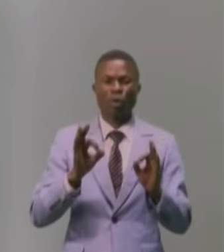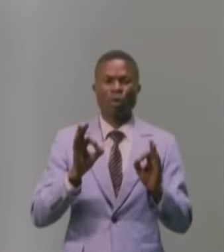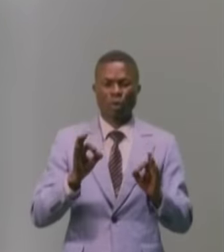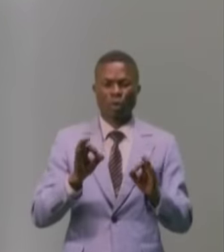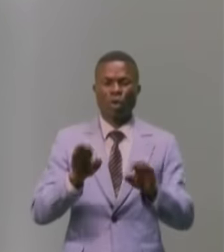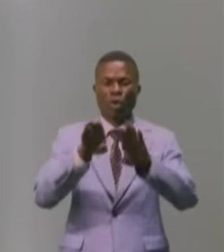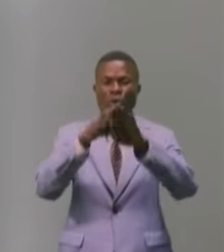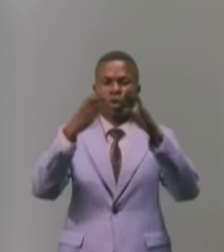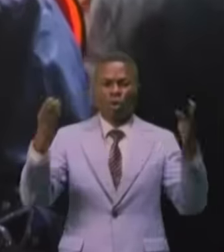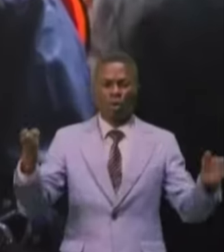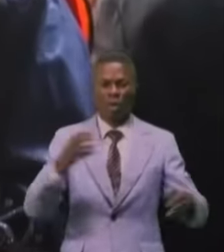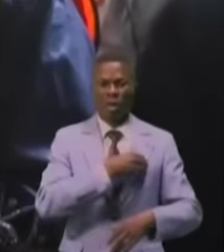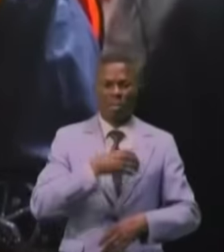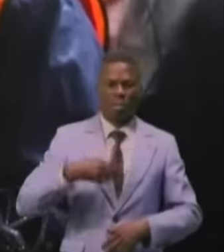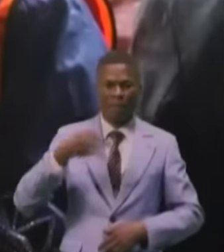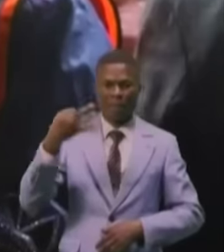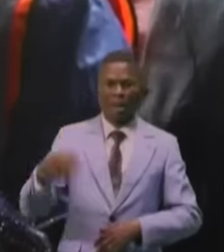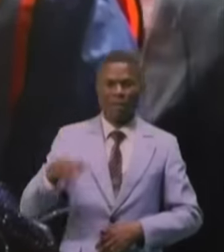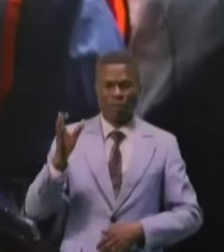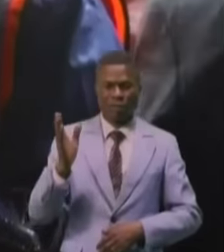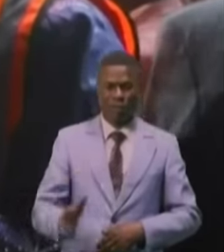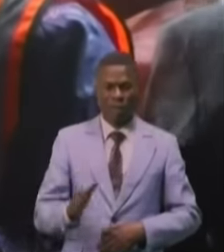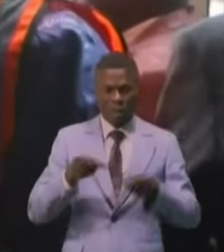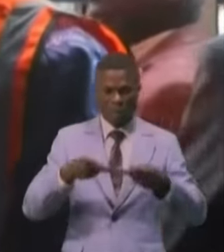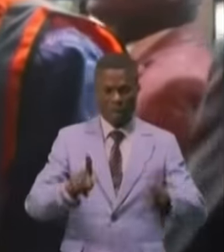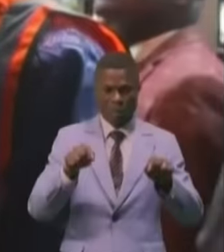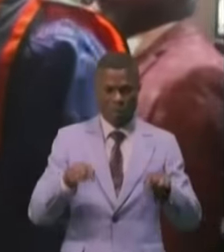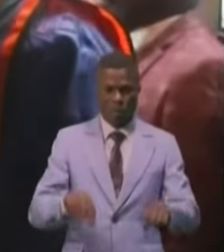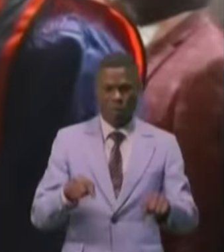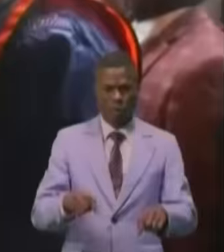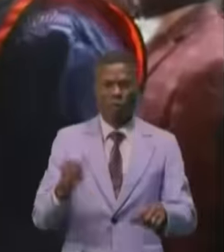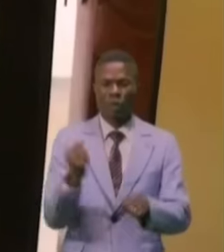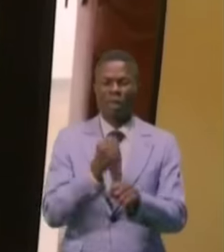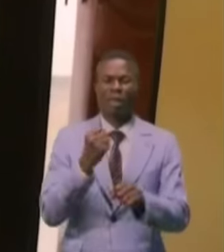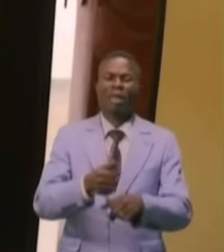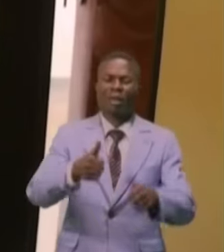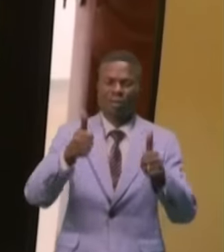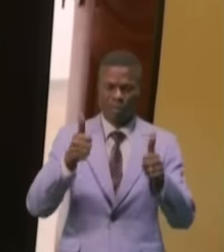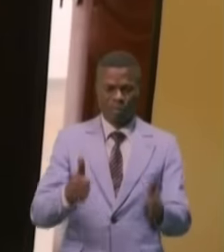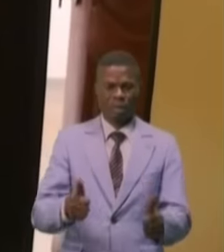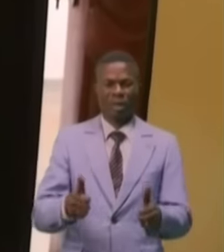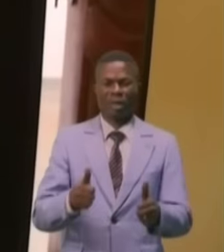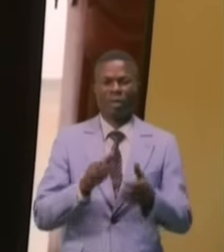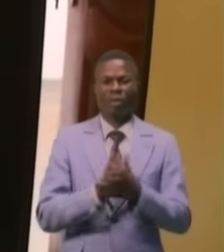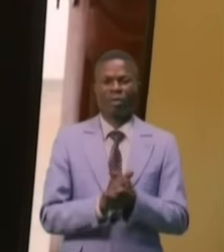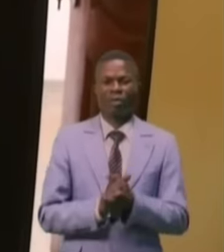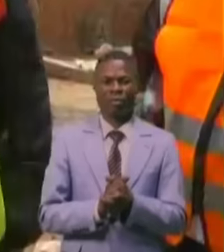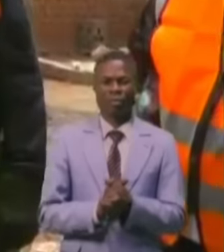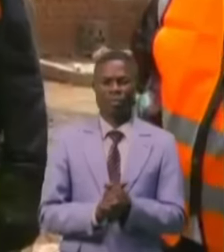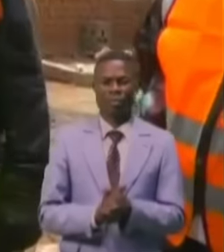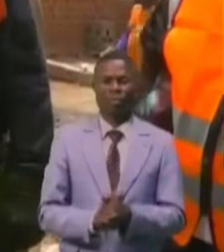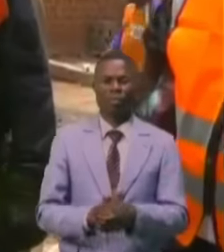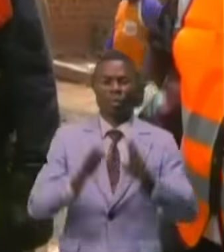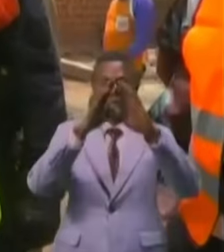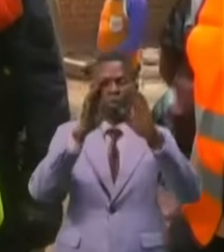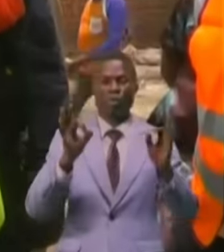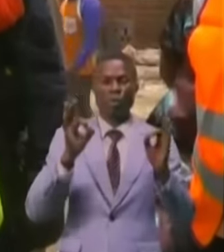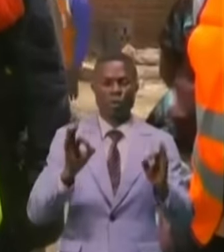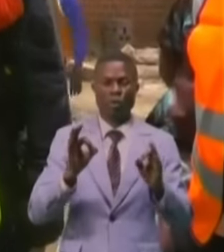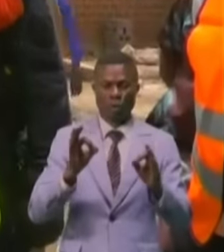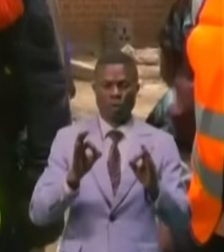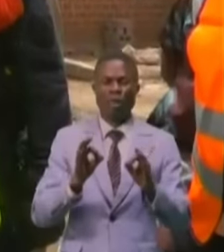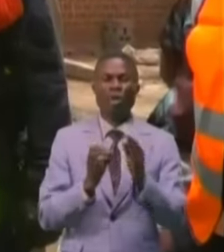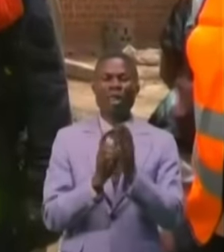par Françoise Mangouéji, ce qui permet aux occupants de prester dans des conditions adéquates. Des nouveaux immeubles sont sortis des